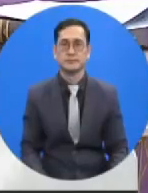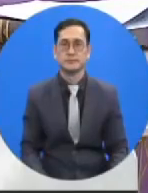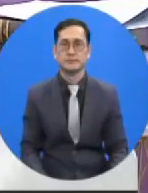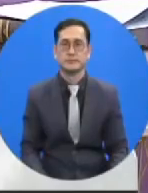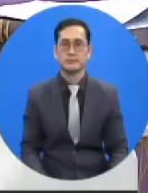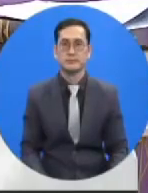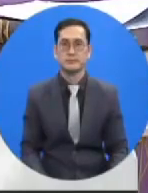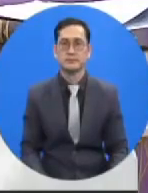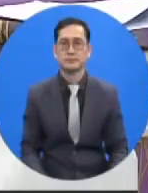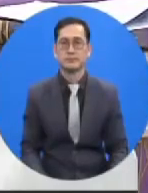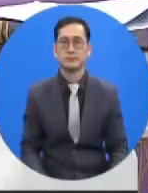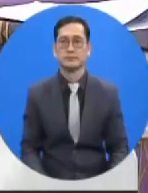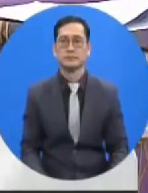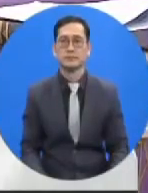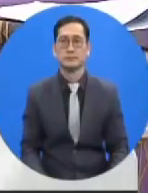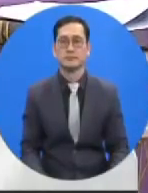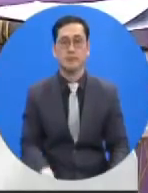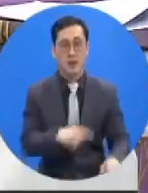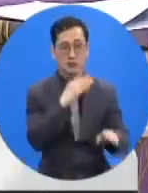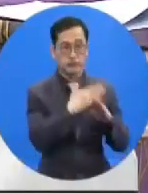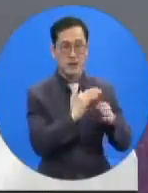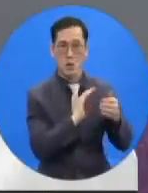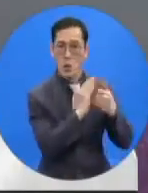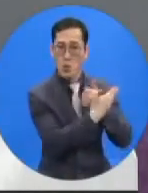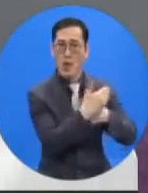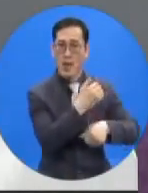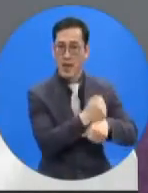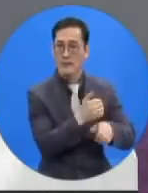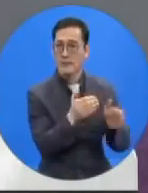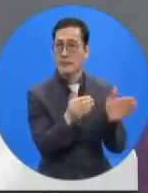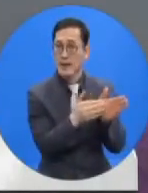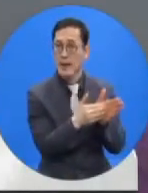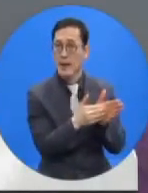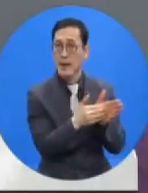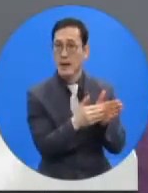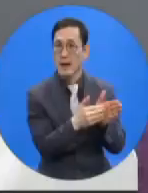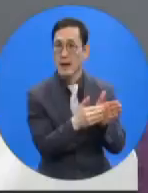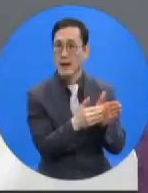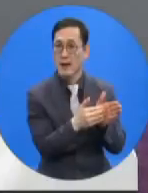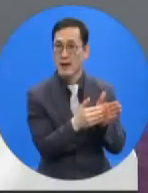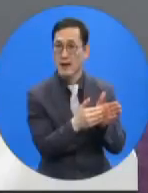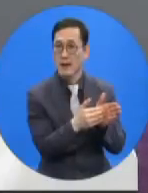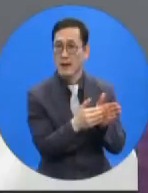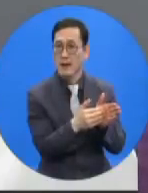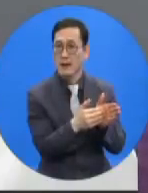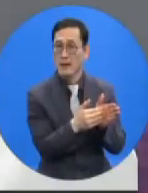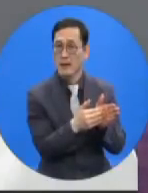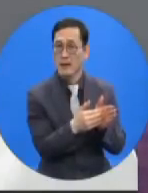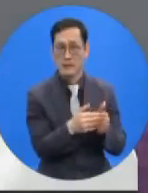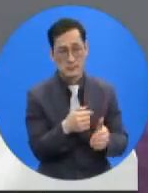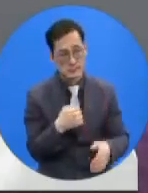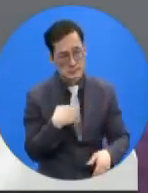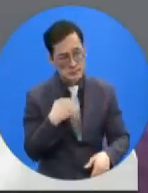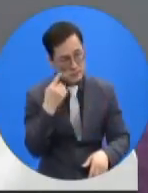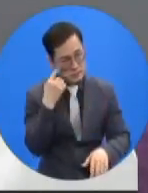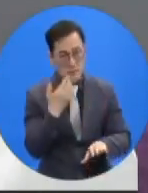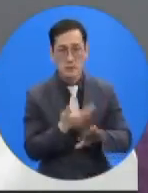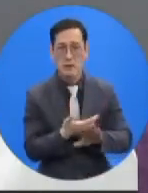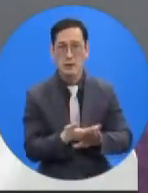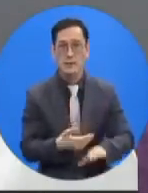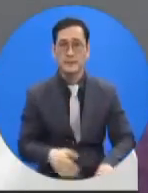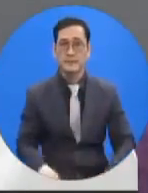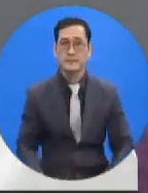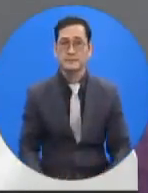적에 나오고 나서 기사가 북한을 옹호했다. 뭐 북한의 대변인이다. 조금 전에도 말씀 주셨잖아요. 근데 저는 저거만 놓고 봤을